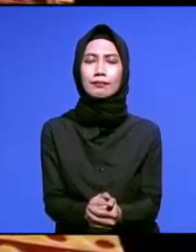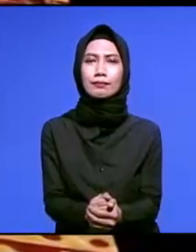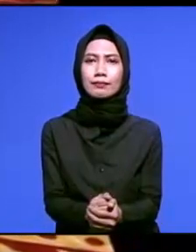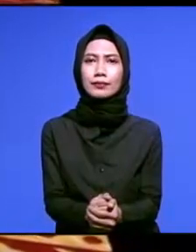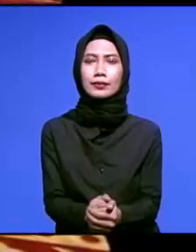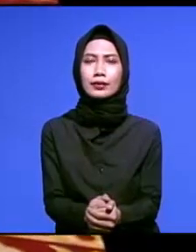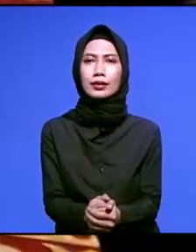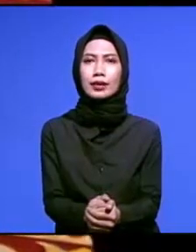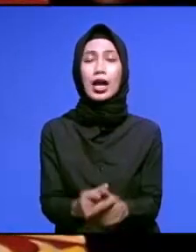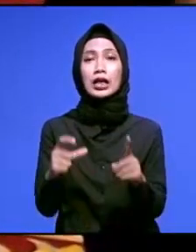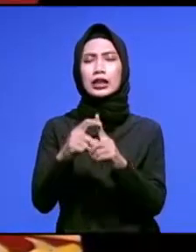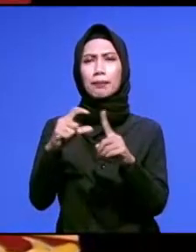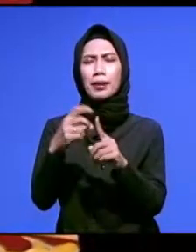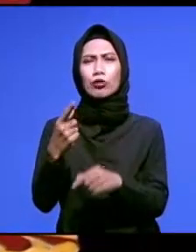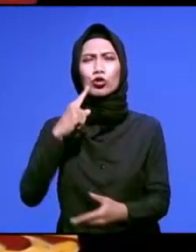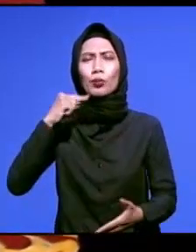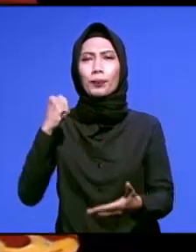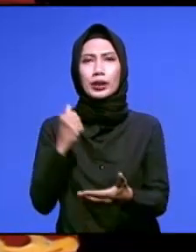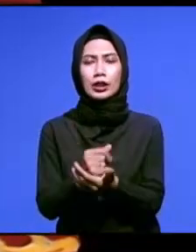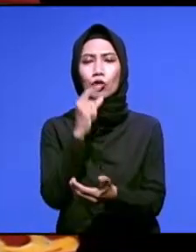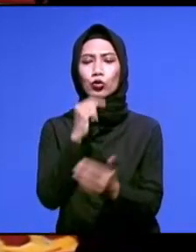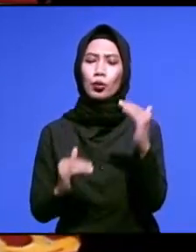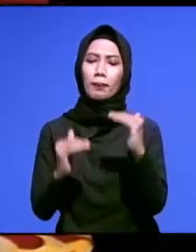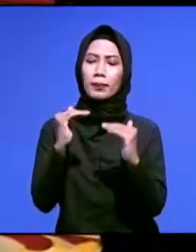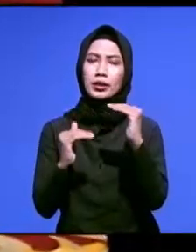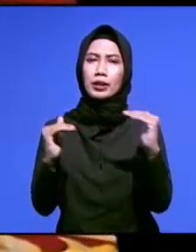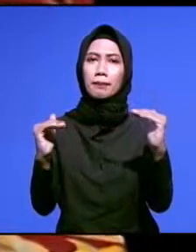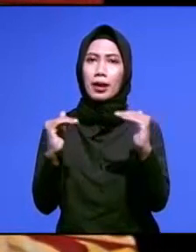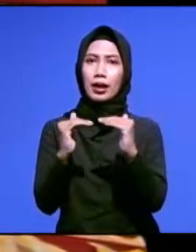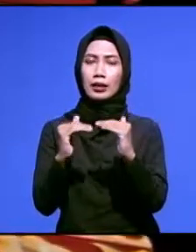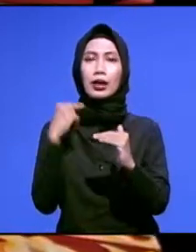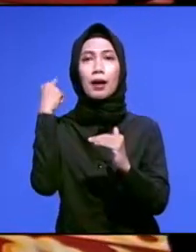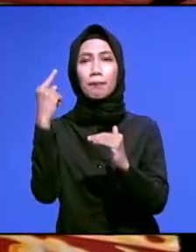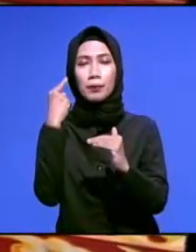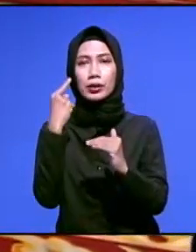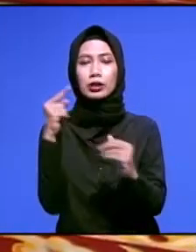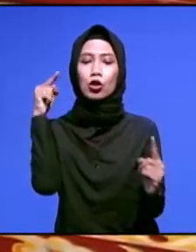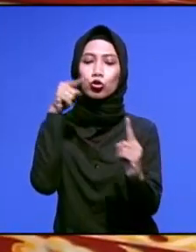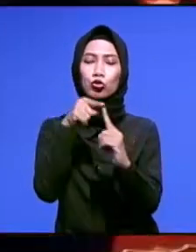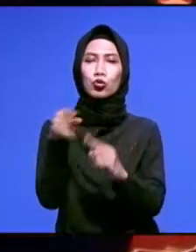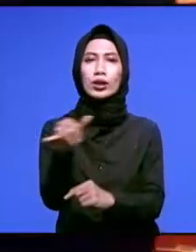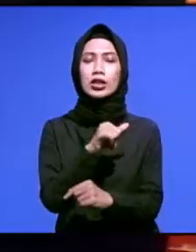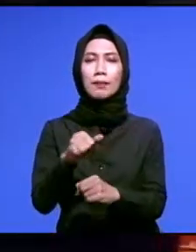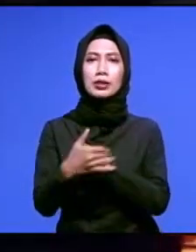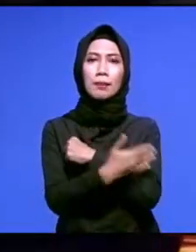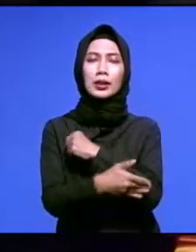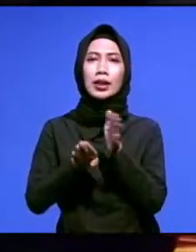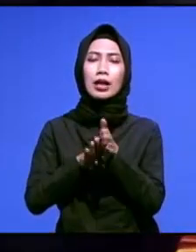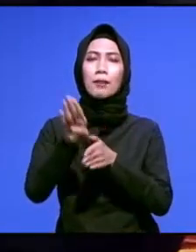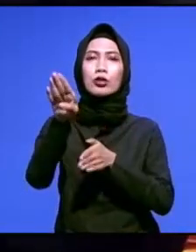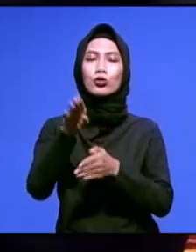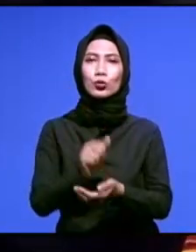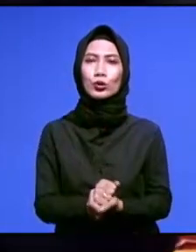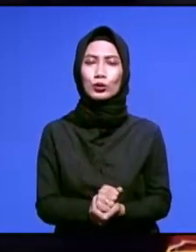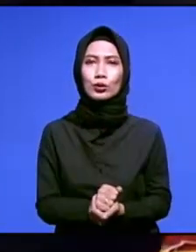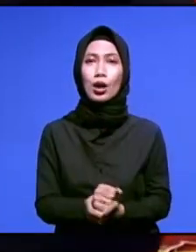menggarisbawahi pentingnya peran DPR untuk menjadi penyeimbang pemerintah demi kemajuan bangsa dan negara. Penghargaan ini menurut